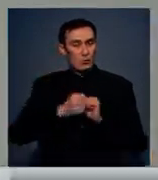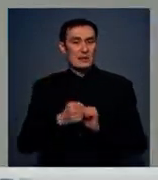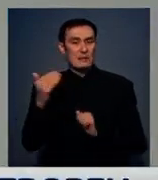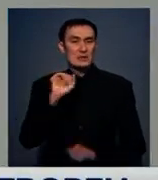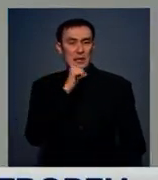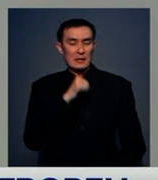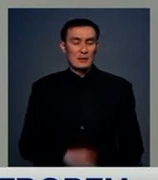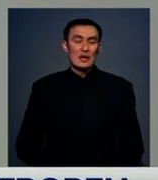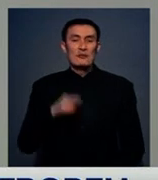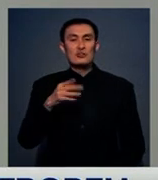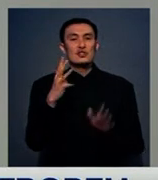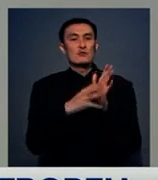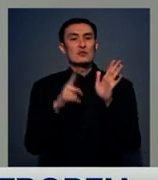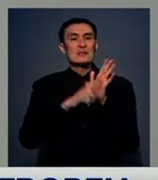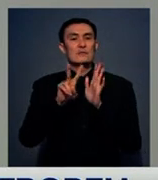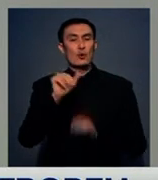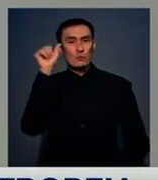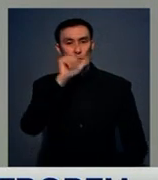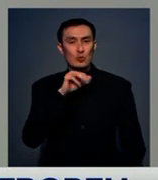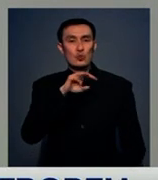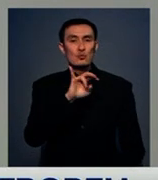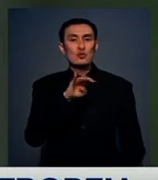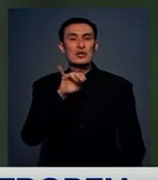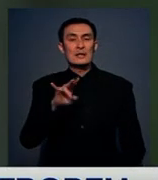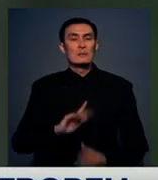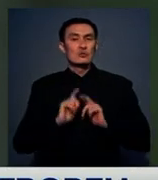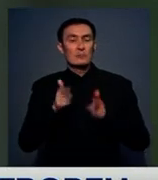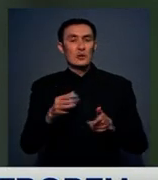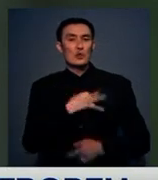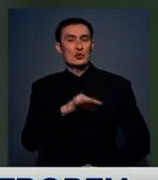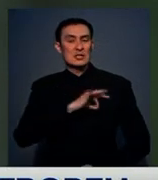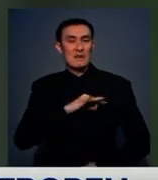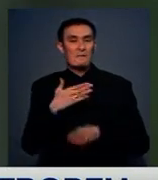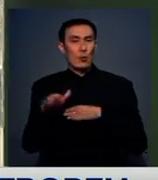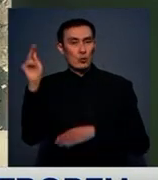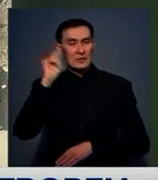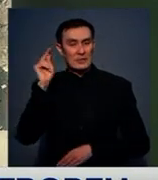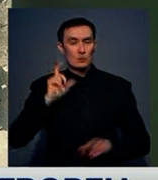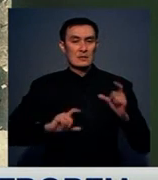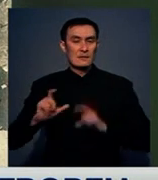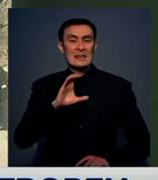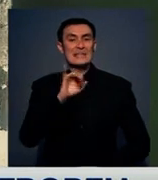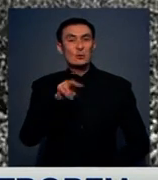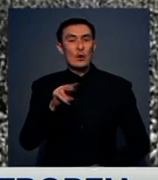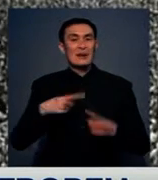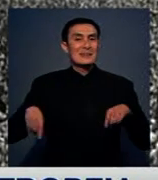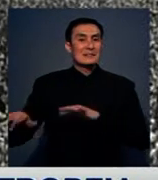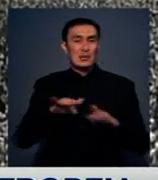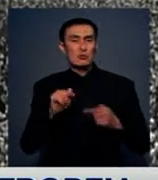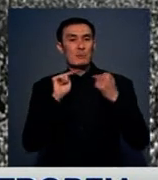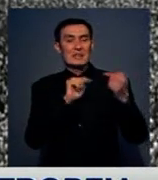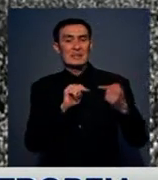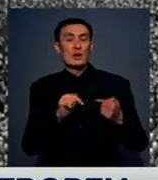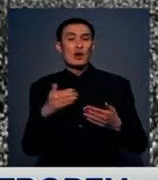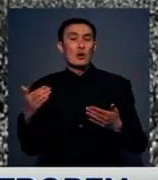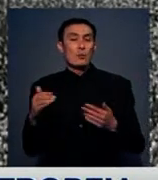старейшины. В 1972 году Мун Дже Ин поступил на юридический факультет университета Кёнхи в Сеуле, но за организацию протеста против